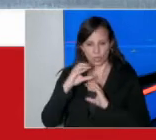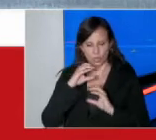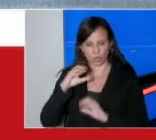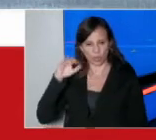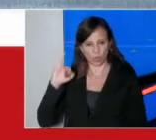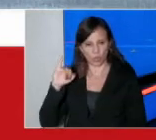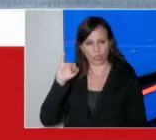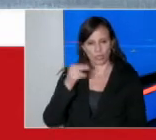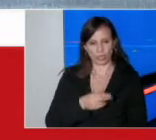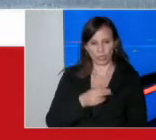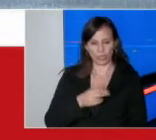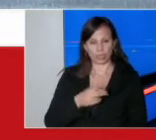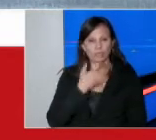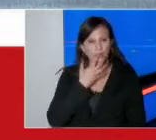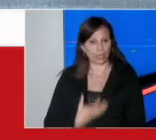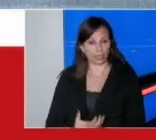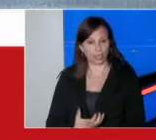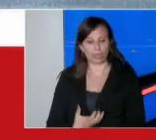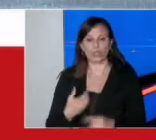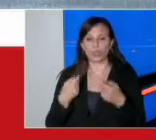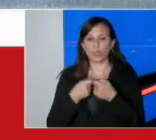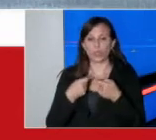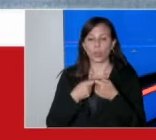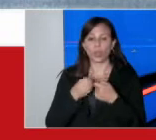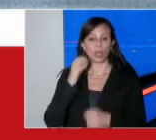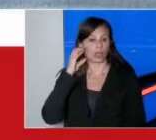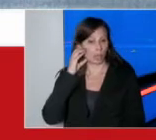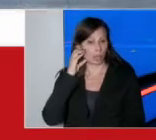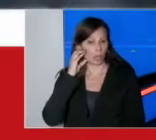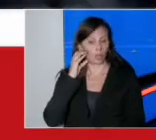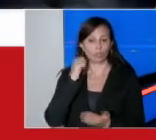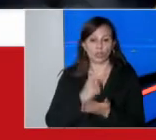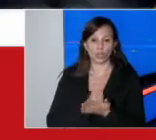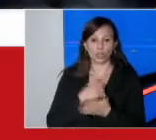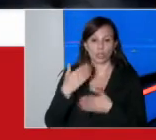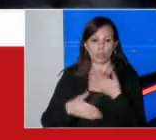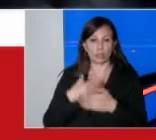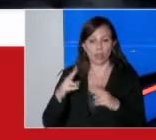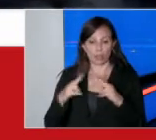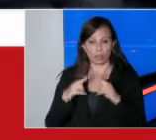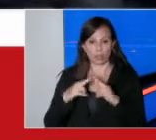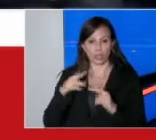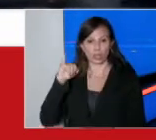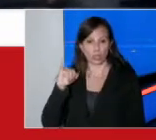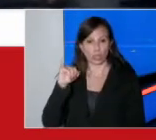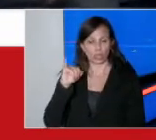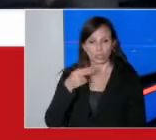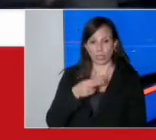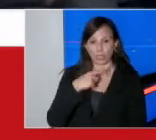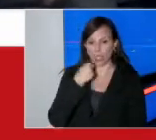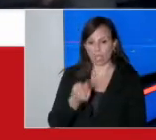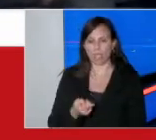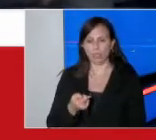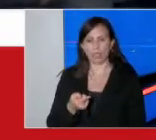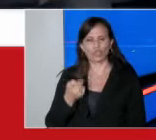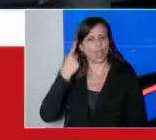רבנים ואדמו"רים סביב סוגיית הטלפונים הכשרים. במהלך אותה פגישה, הנדל אמר להם, אני מרגיש העגלה